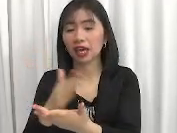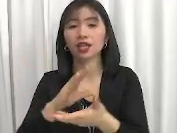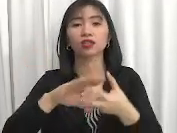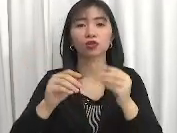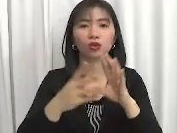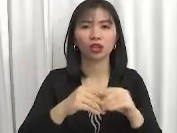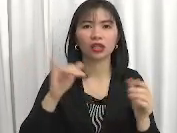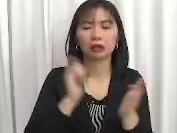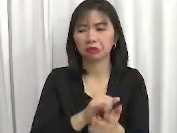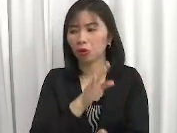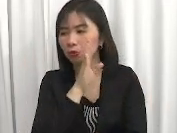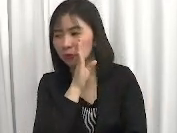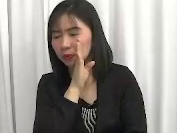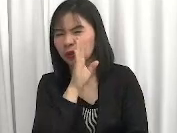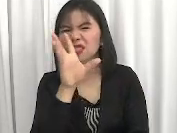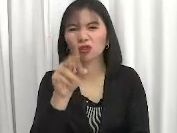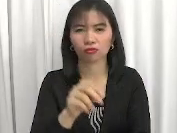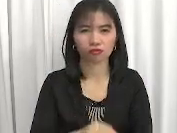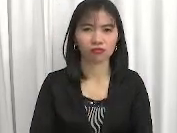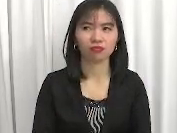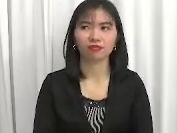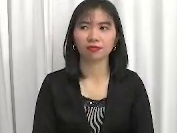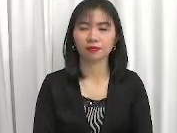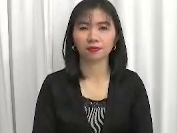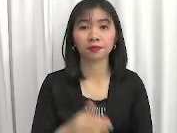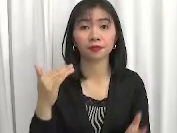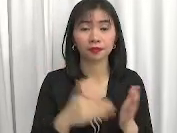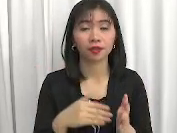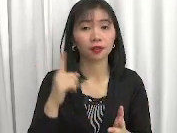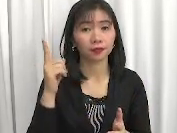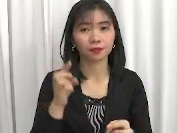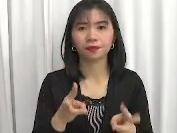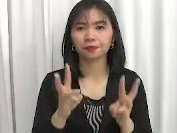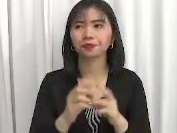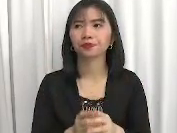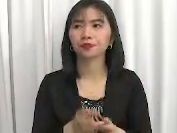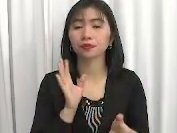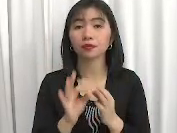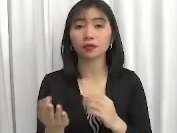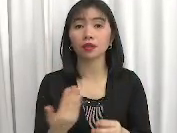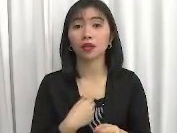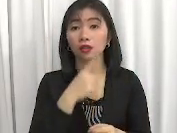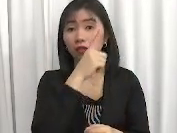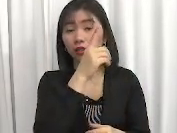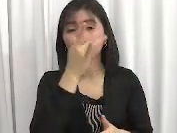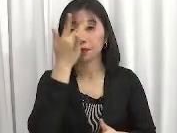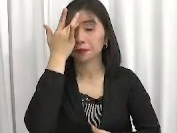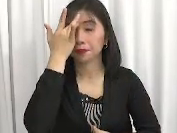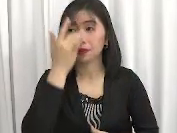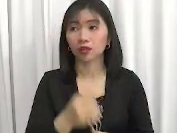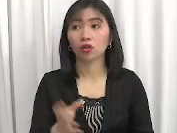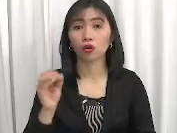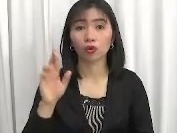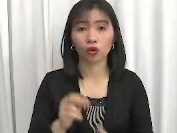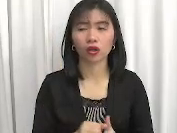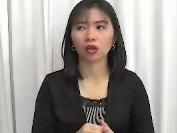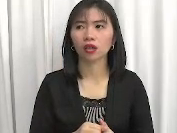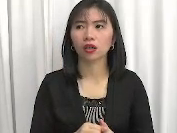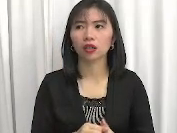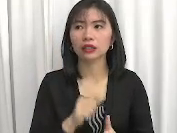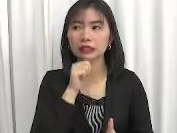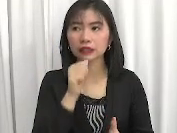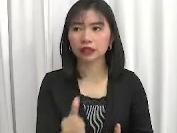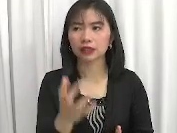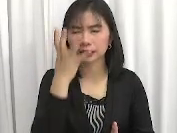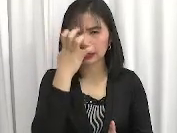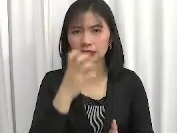ni Julian. Pagka gusto ko, kapag masama po yung pakiramdam ko, pero alam ko na hindi naman ako sa kanya galit o galit ako sa sitwasyon, sasabihin